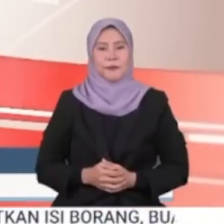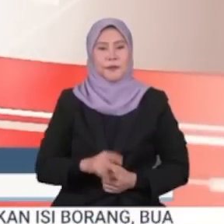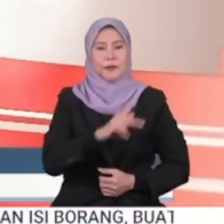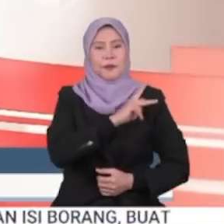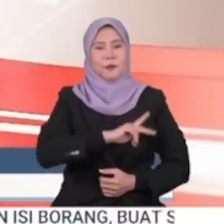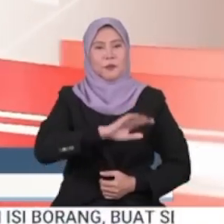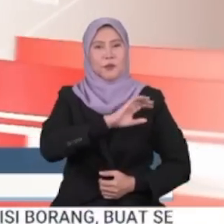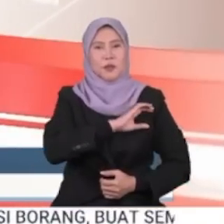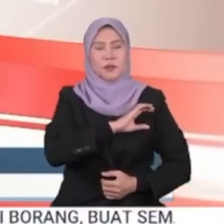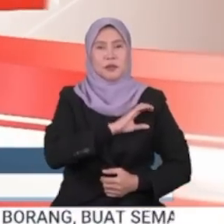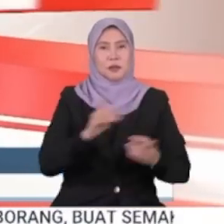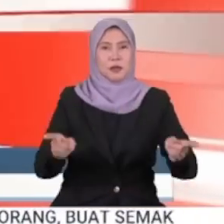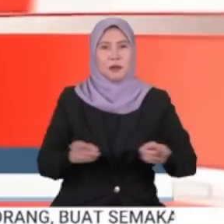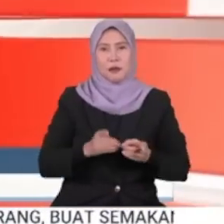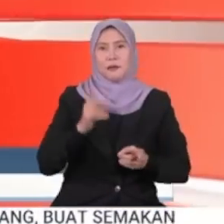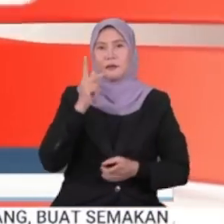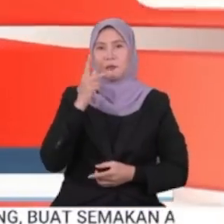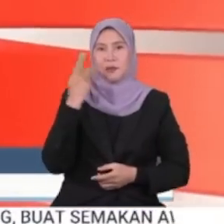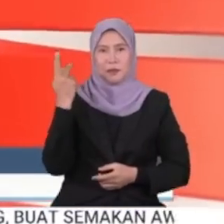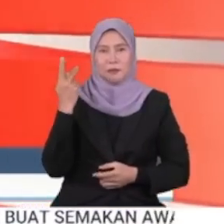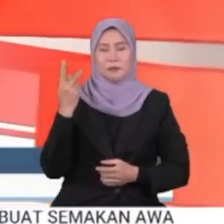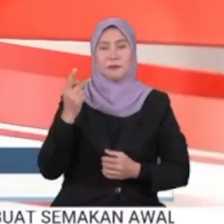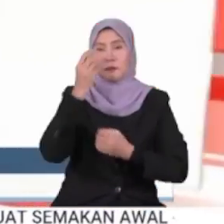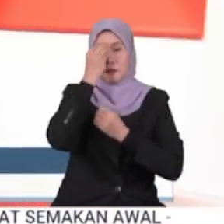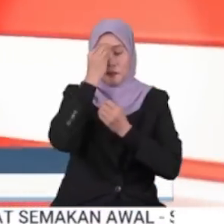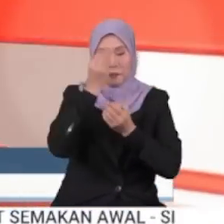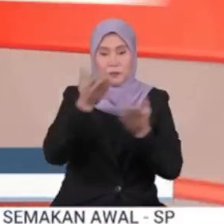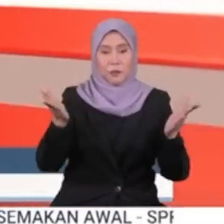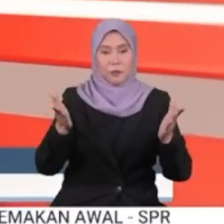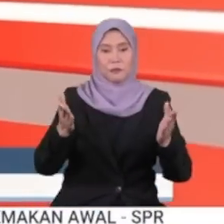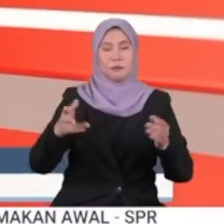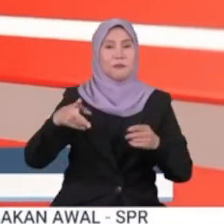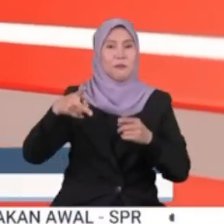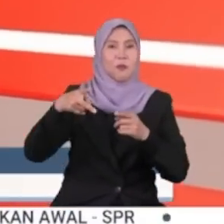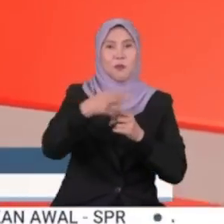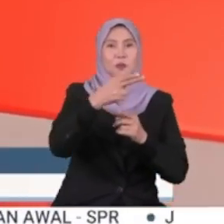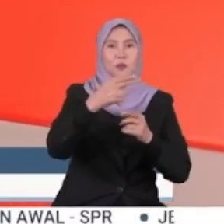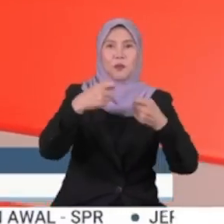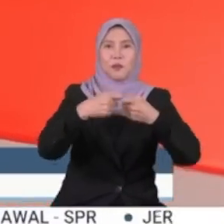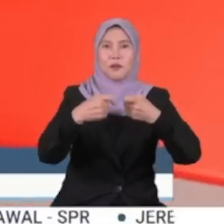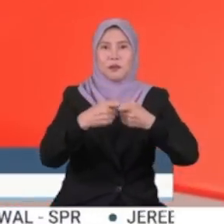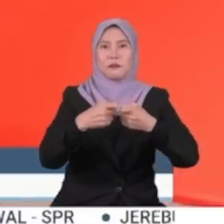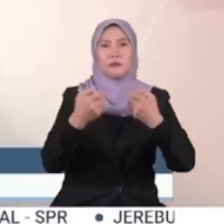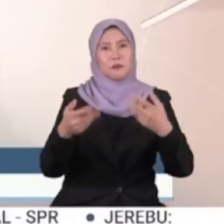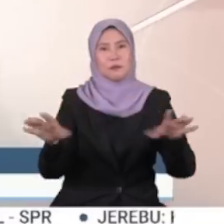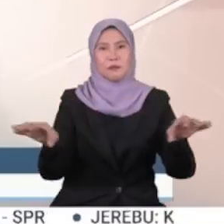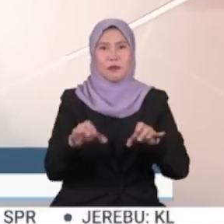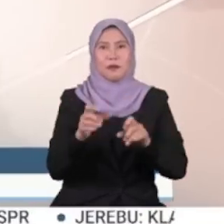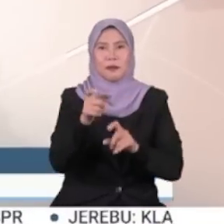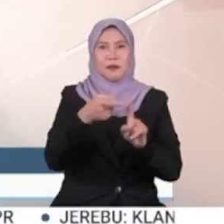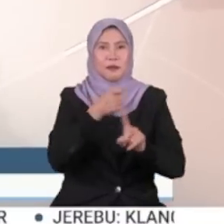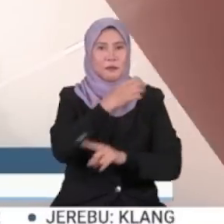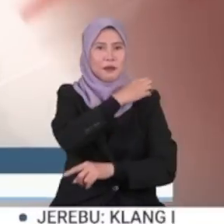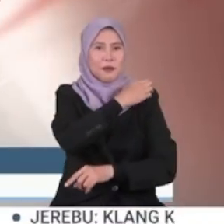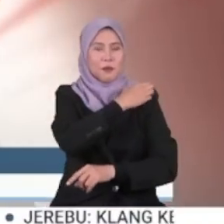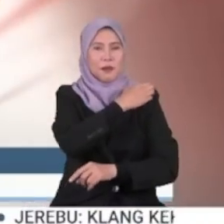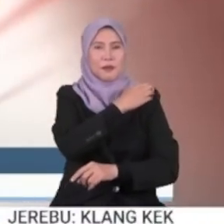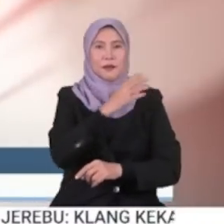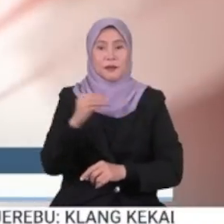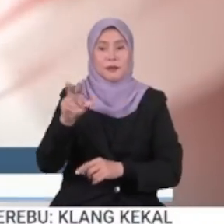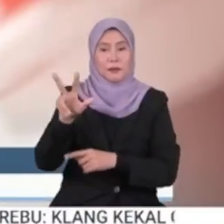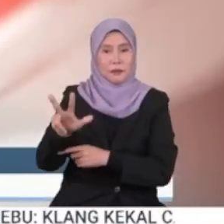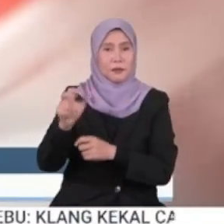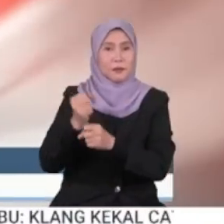Ketua Polis Daerah Kuching, ACP Ashmon Bajah memaklumkan pemotongan tersebut telah dilakukan oleh seorang pegawai dan